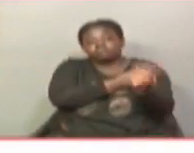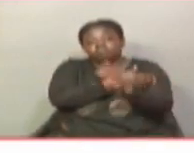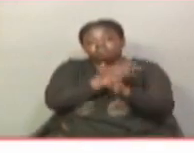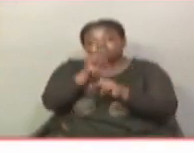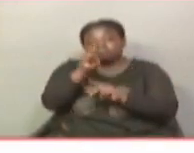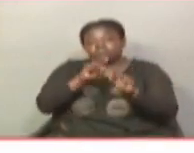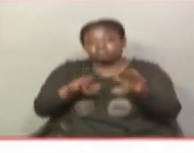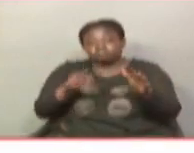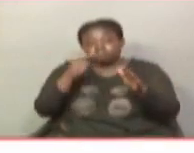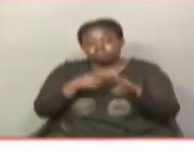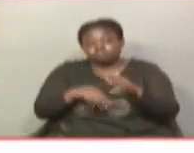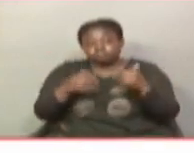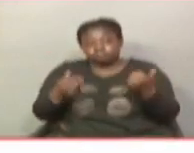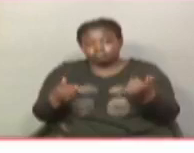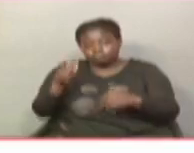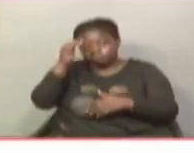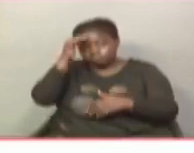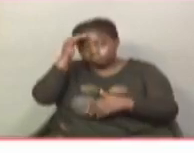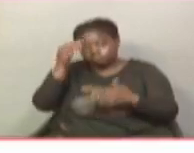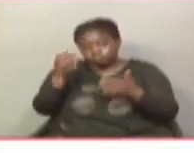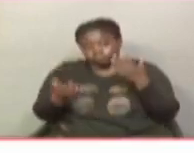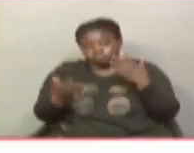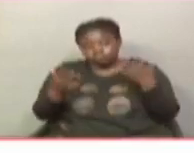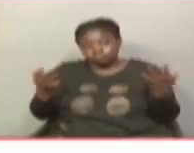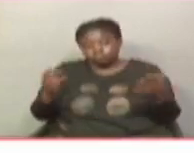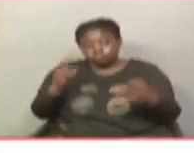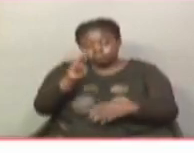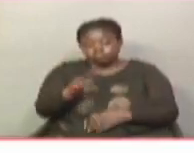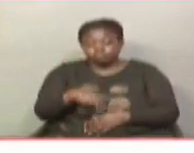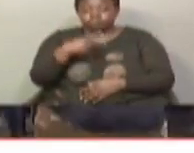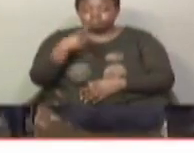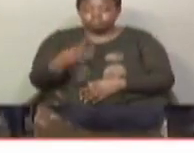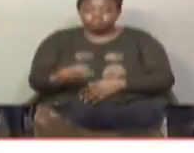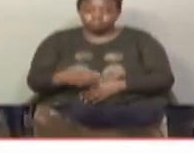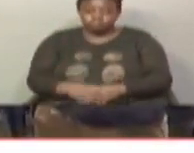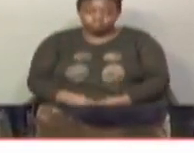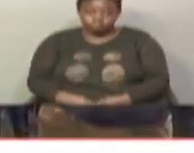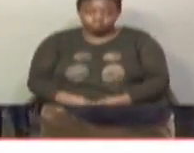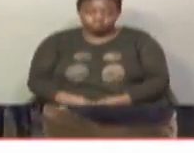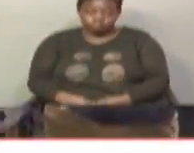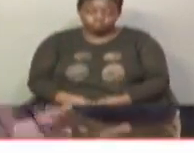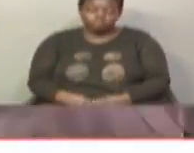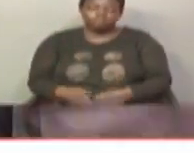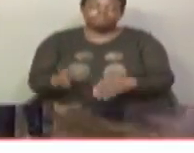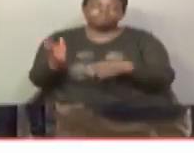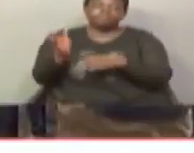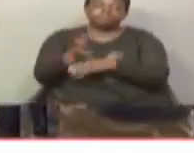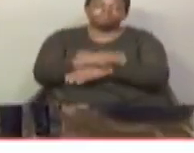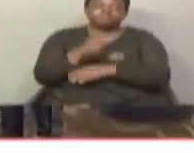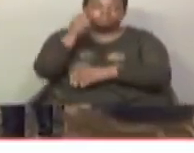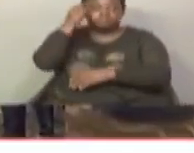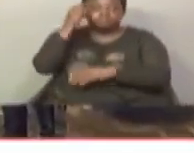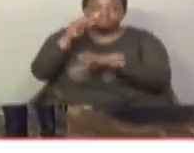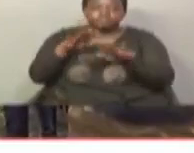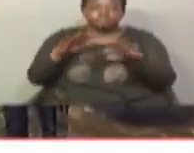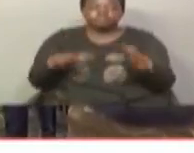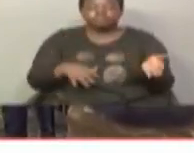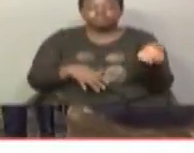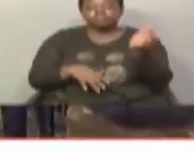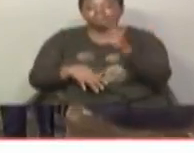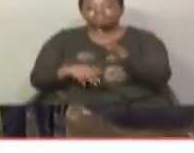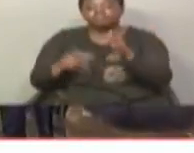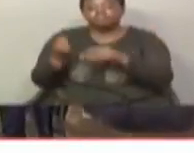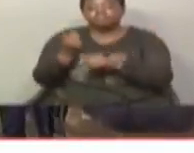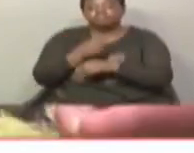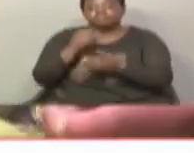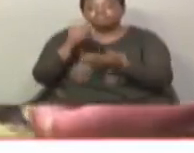ttaka ng'agamba nti kati poliisi yo kirabika bigiremye. Minisito mbezi wibitaka Dr. Sam Mayanja ziye Wakiso konsonga